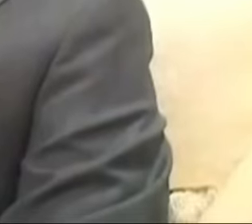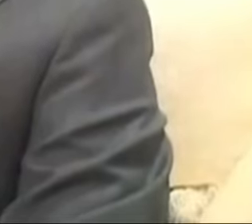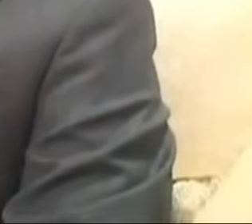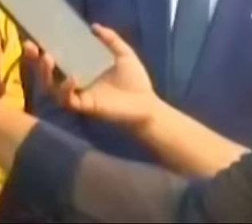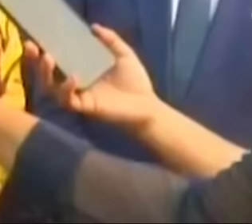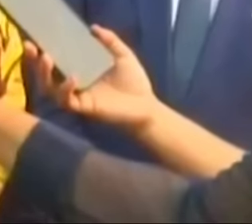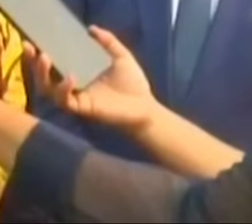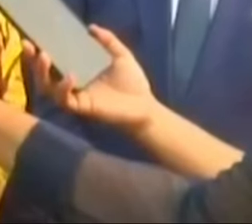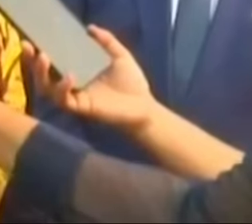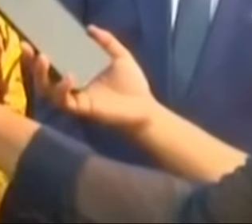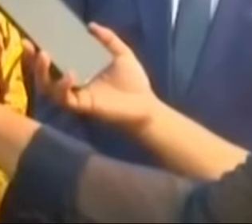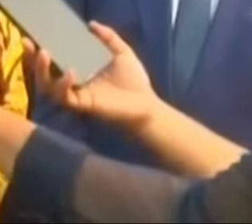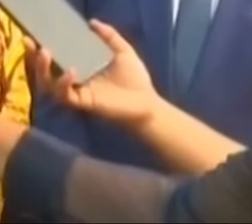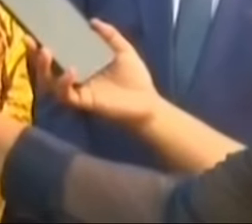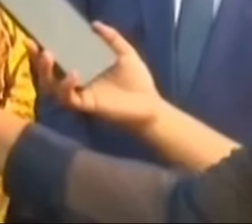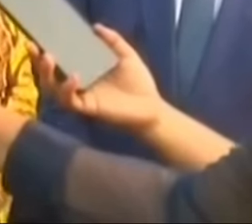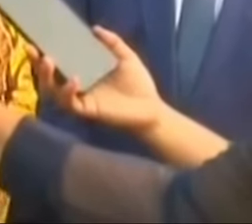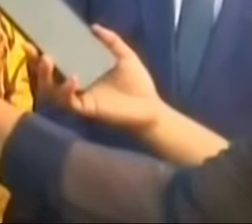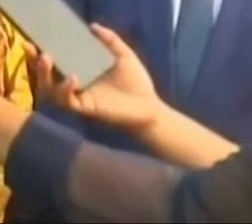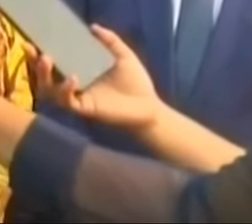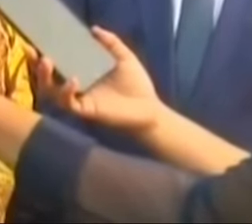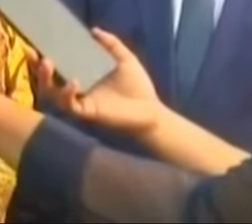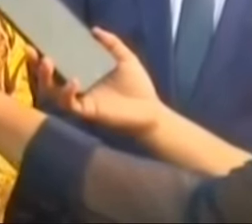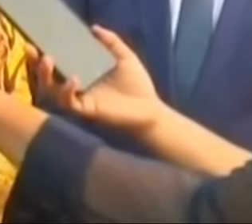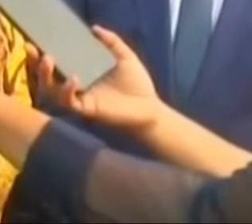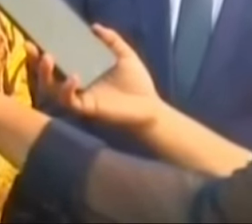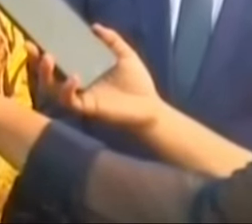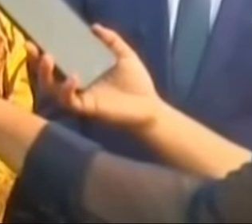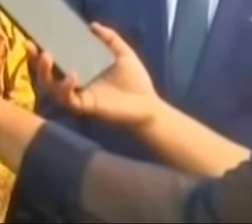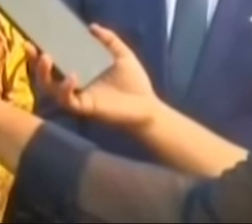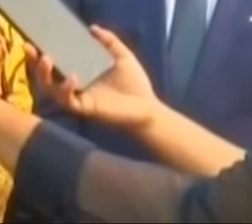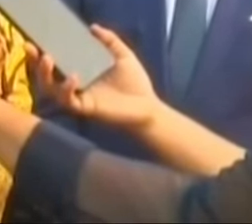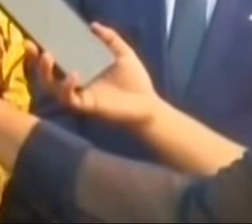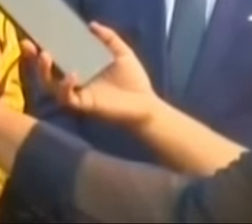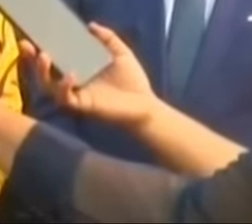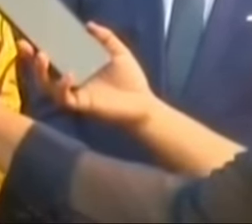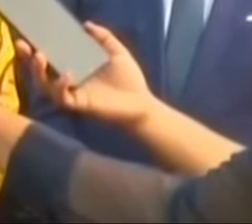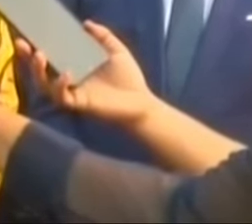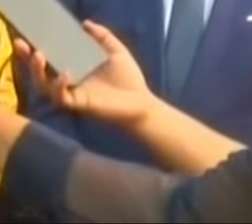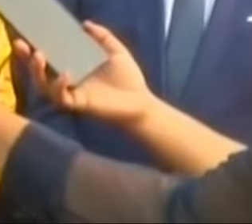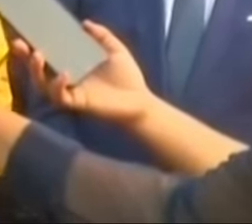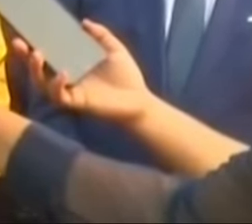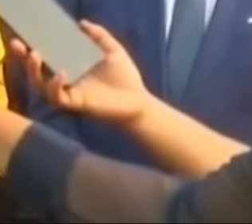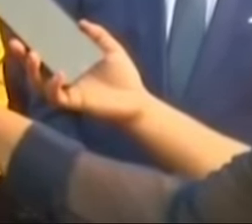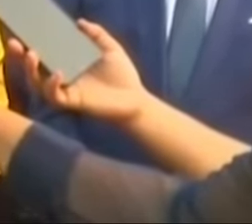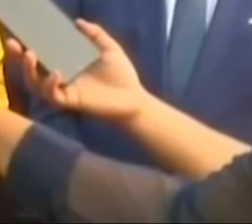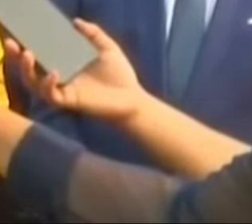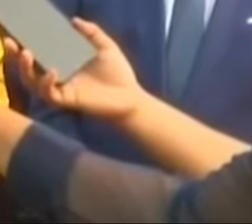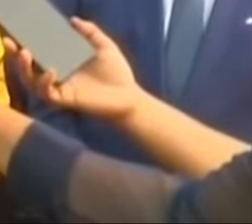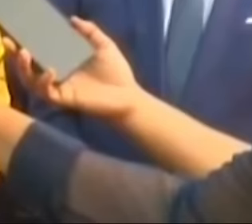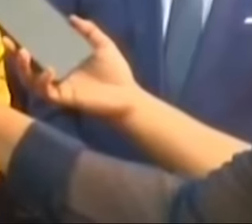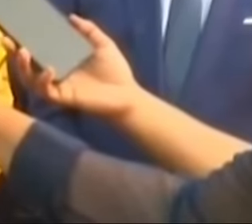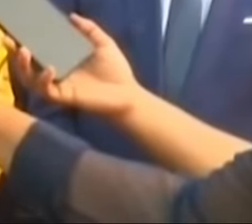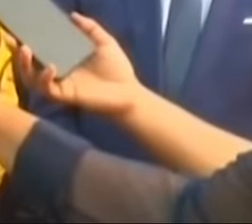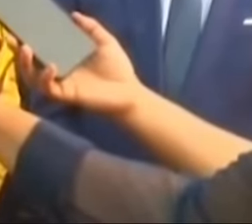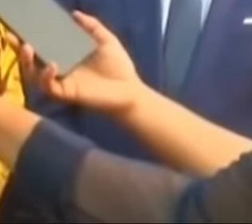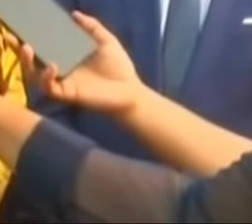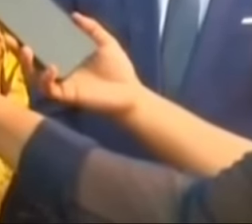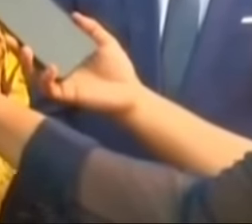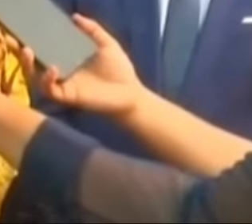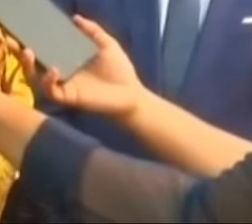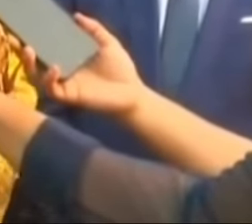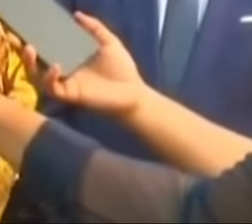la préservation de l'environnement, de la conservation de nos forêts et aussi de cette économie que nous devons promouvoir